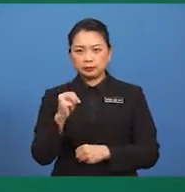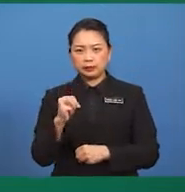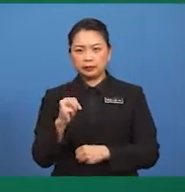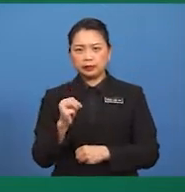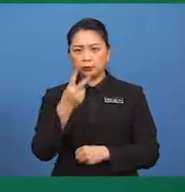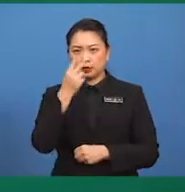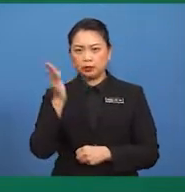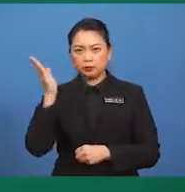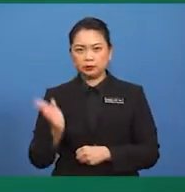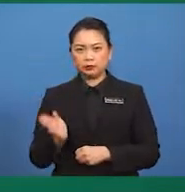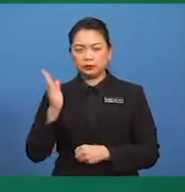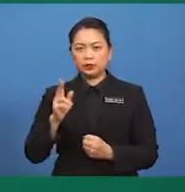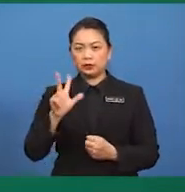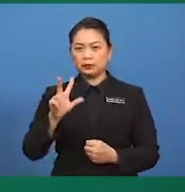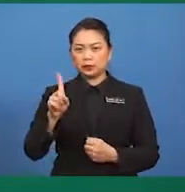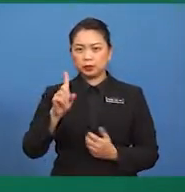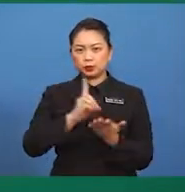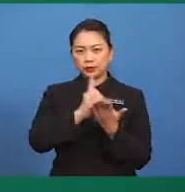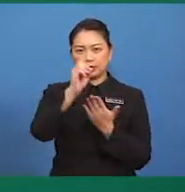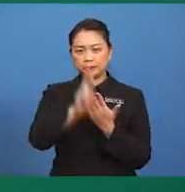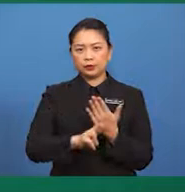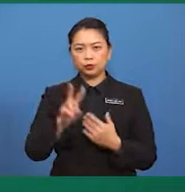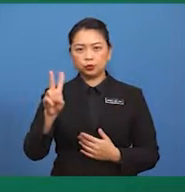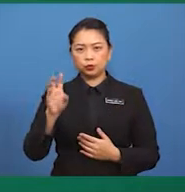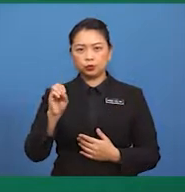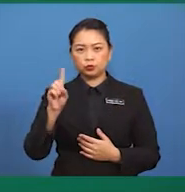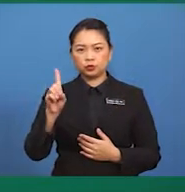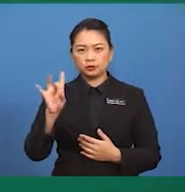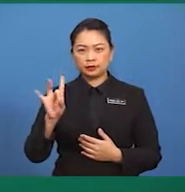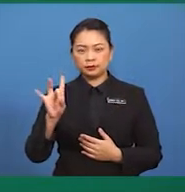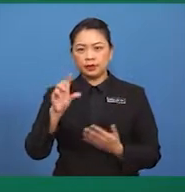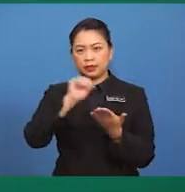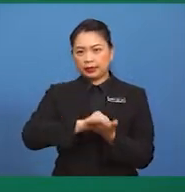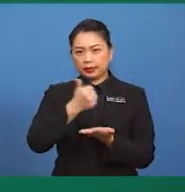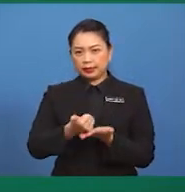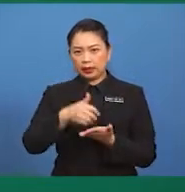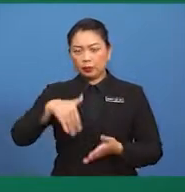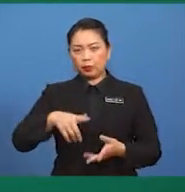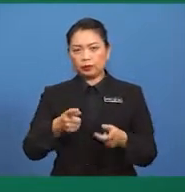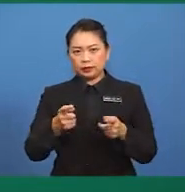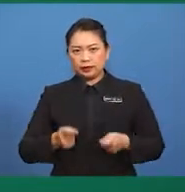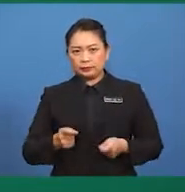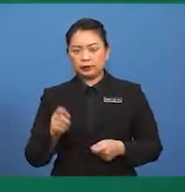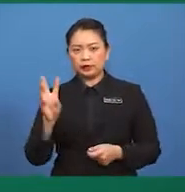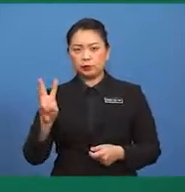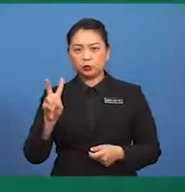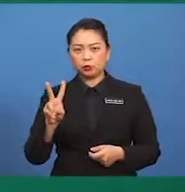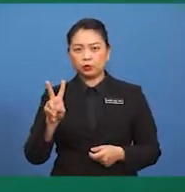Petikan imbangan duga pada 31 Disember 2018. Akaun belum terima debit